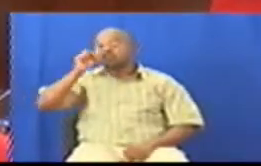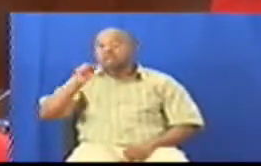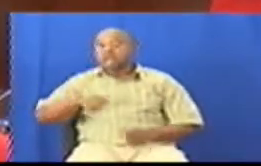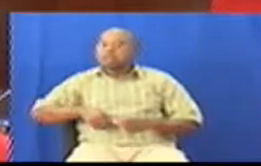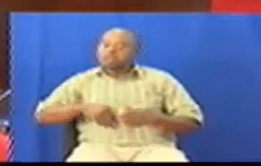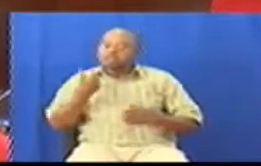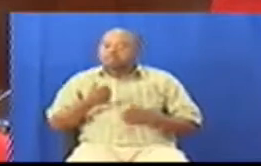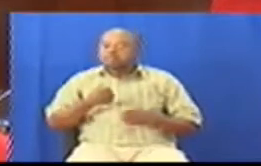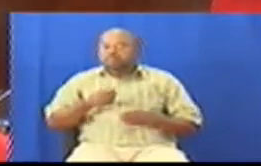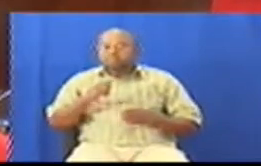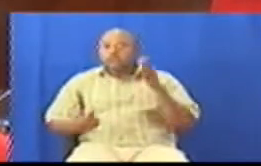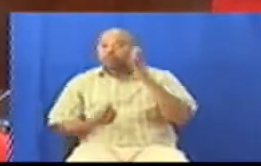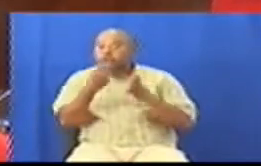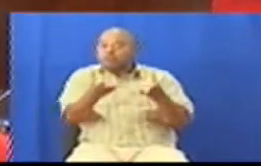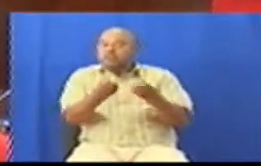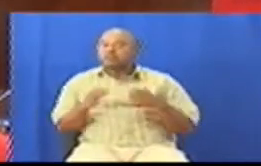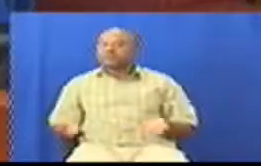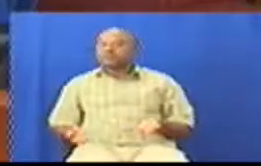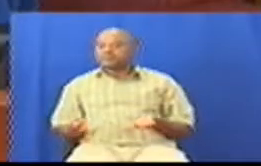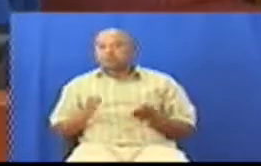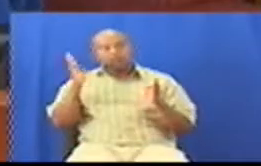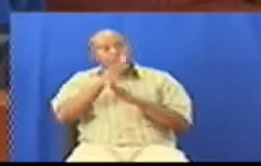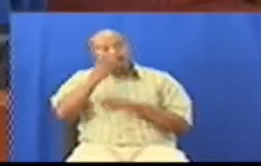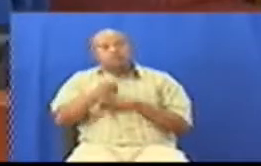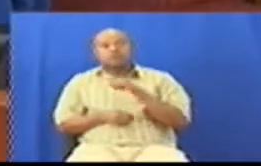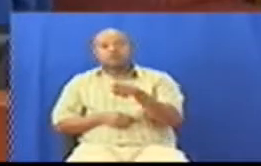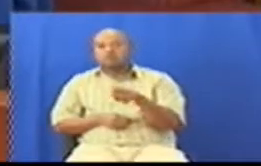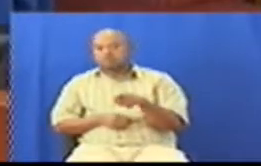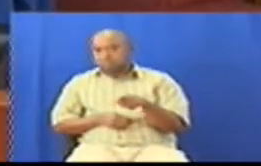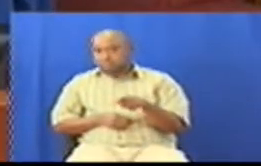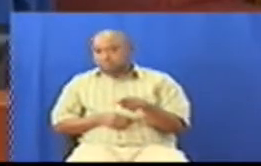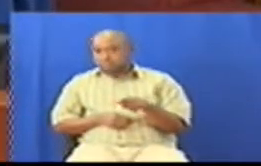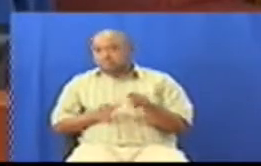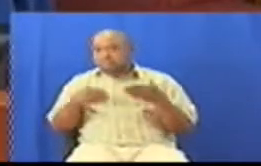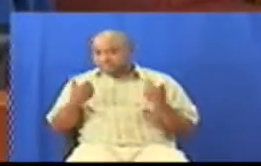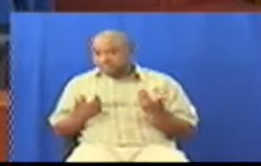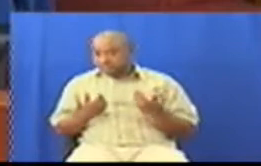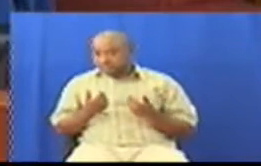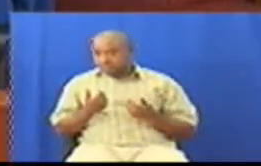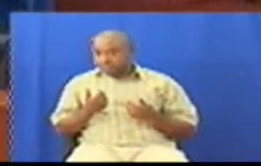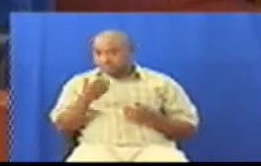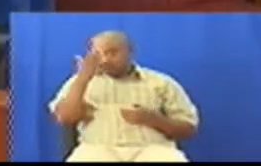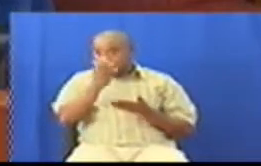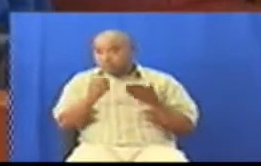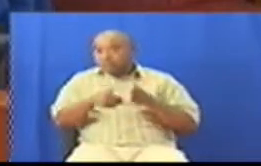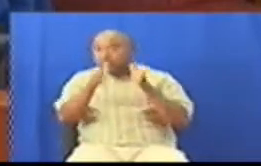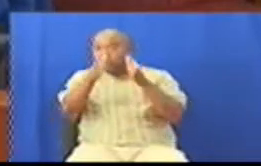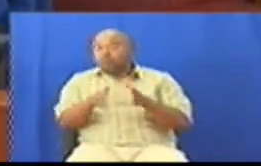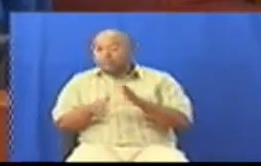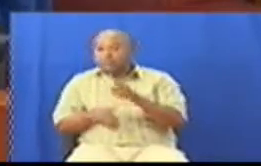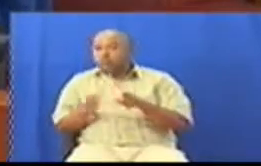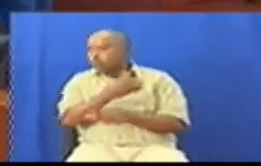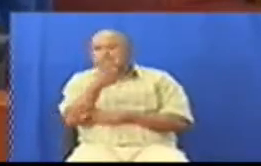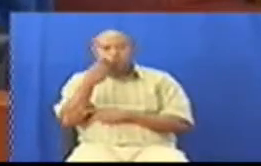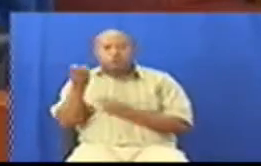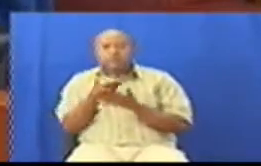hali haijabadilika, hali ni mbaya. Tunaomba kwa mchango wako. Unajua kuna wabunge wanatakiwa kuwa humu ndani, wengine